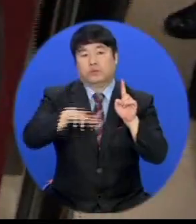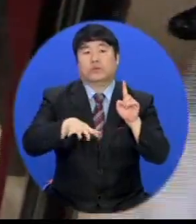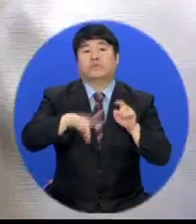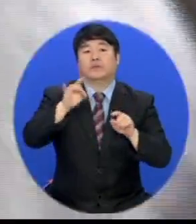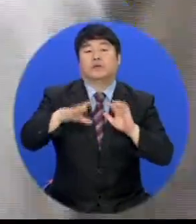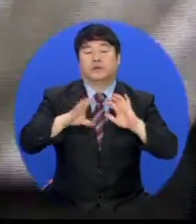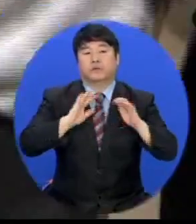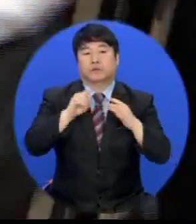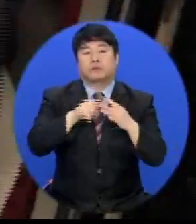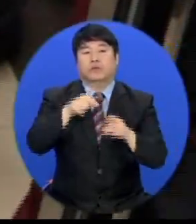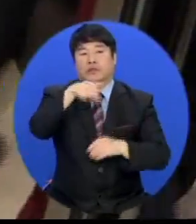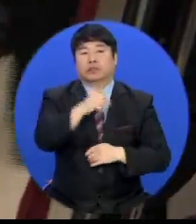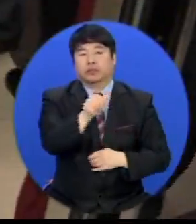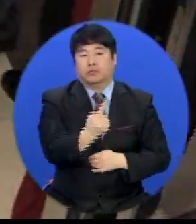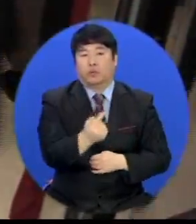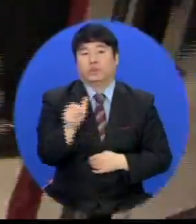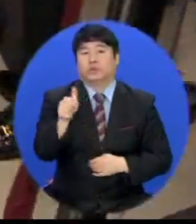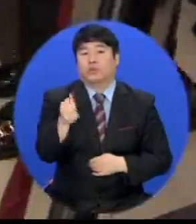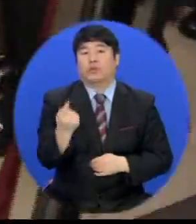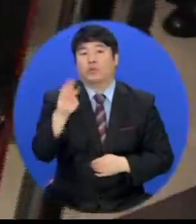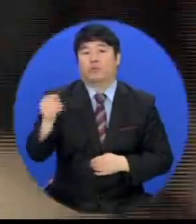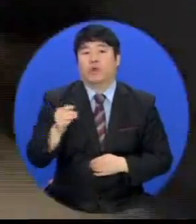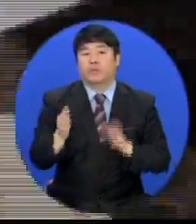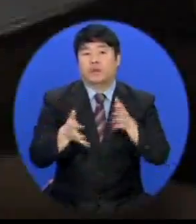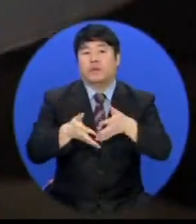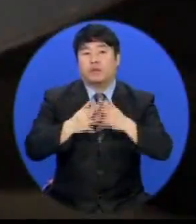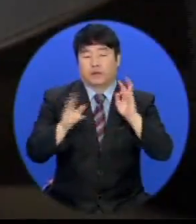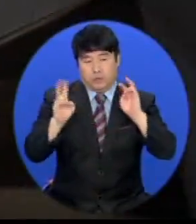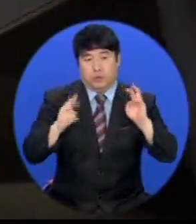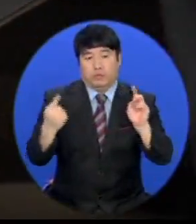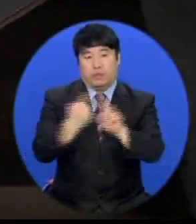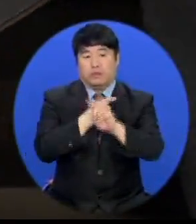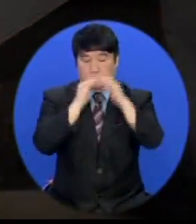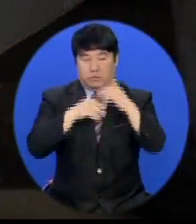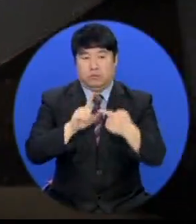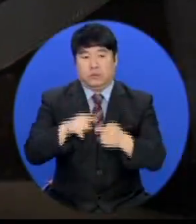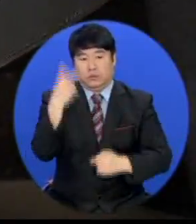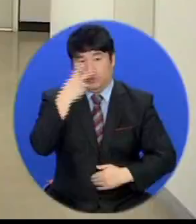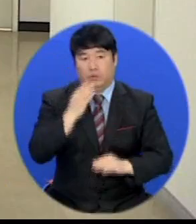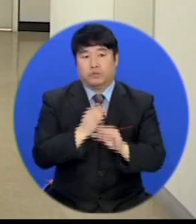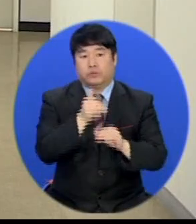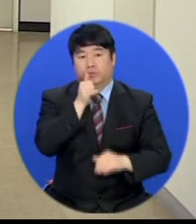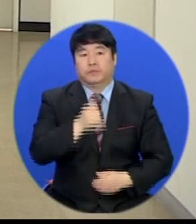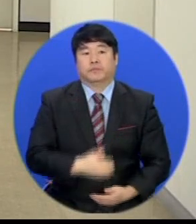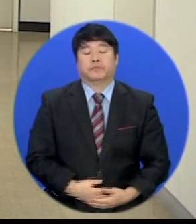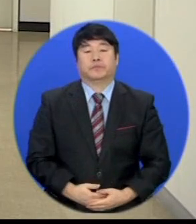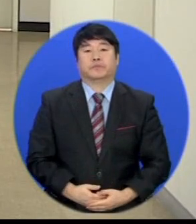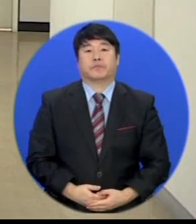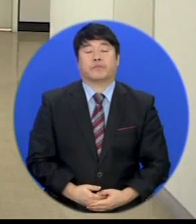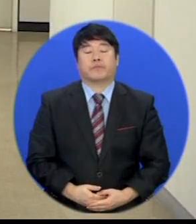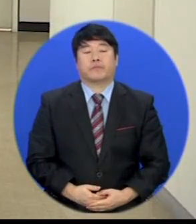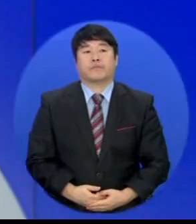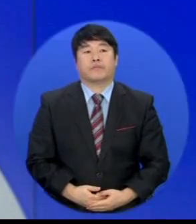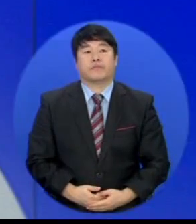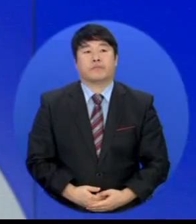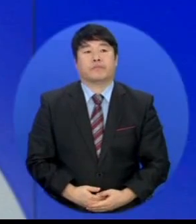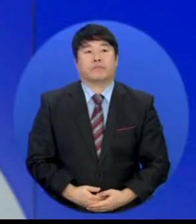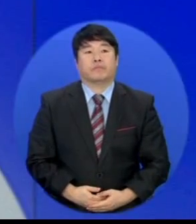대상자가 금호건설에서 호반건설로 바뀐 과정에 대해서도 수사하고 있습니다.